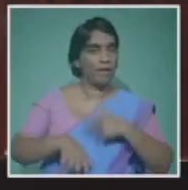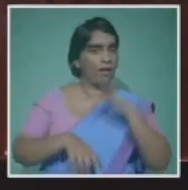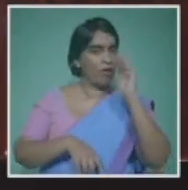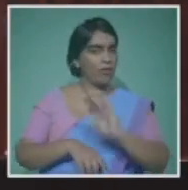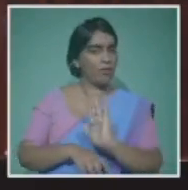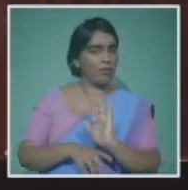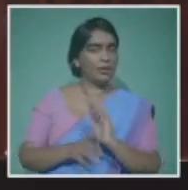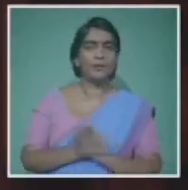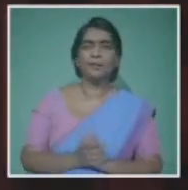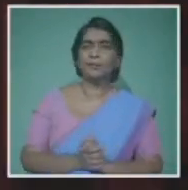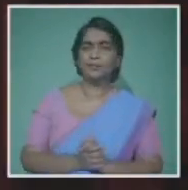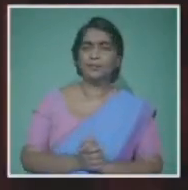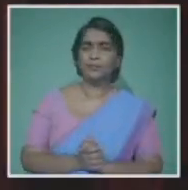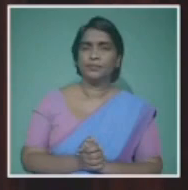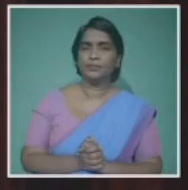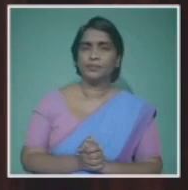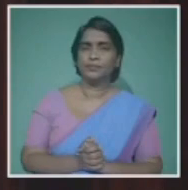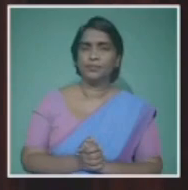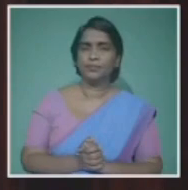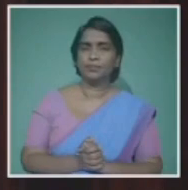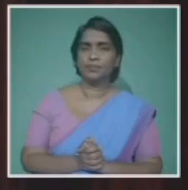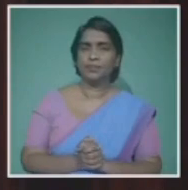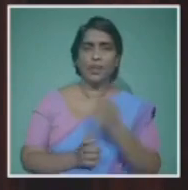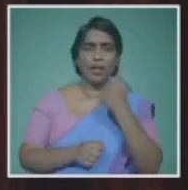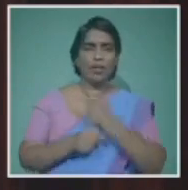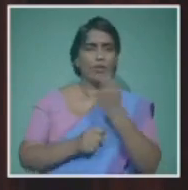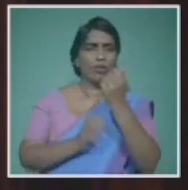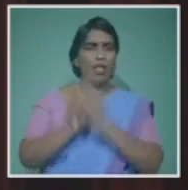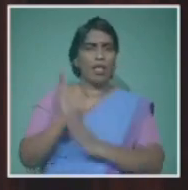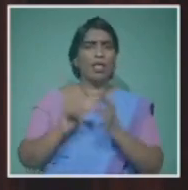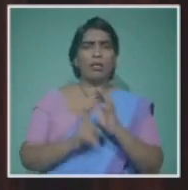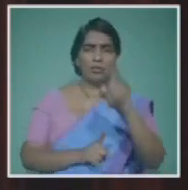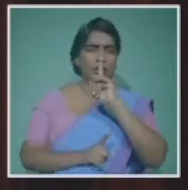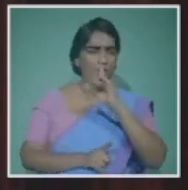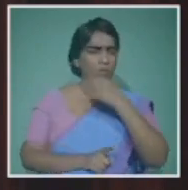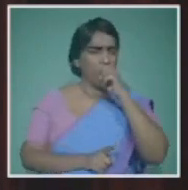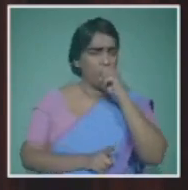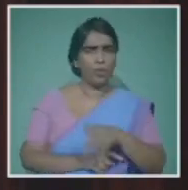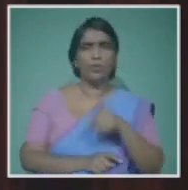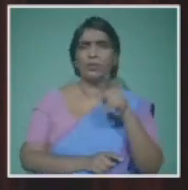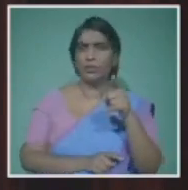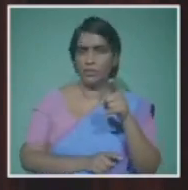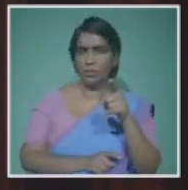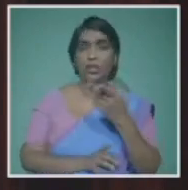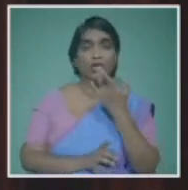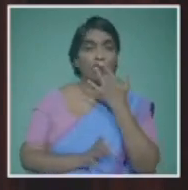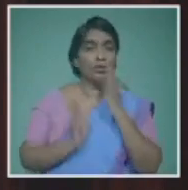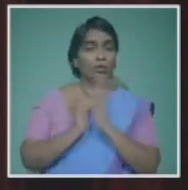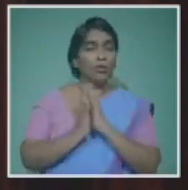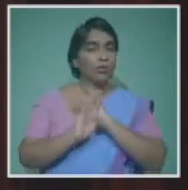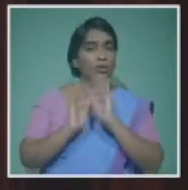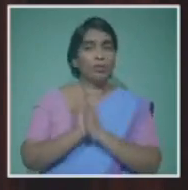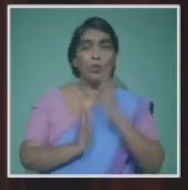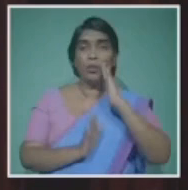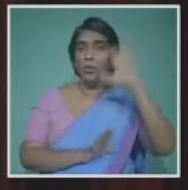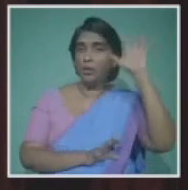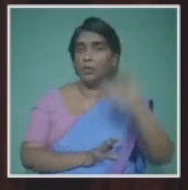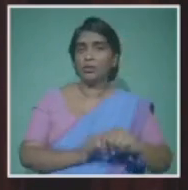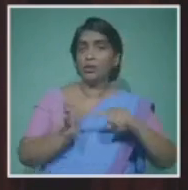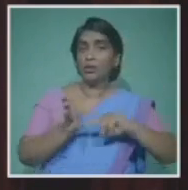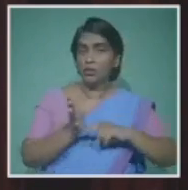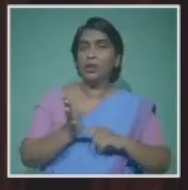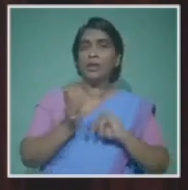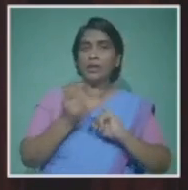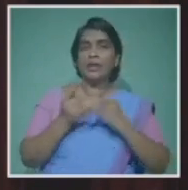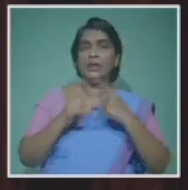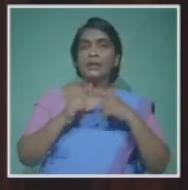Garu katana ayak itu mani manghitanne Vidal Raja Mathuma kiyapu karana asathyayi. Mokada pasal upakarana wala pitratin gena baanda walata tamai